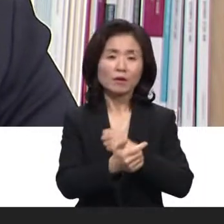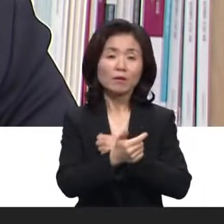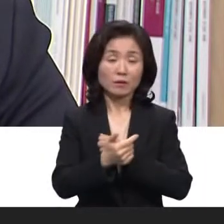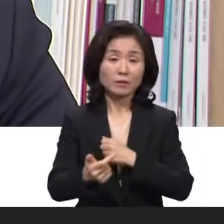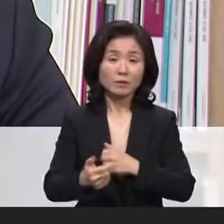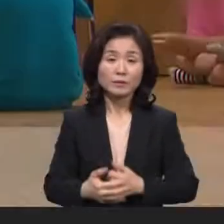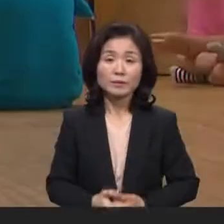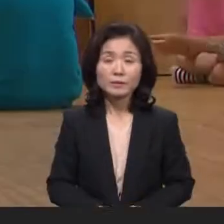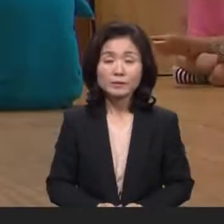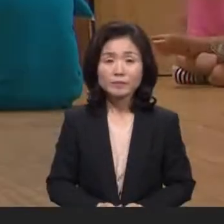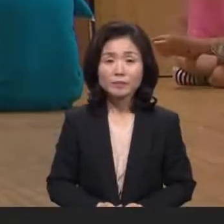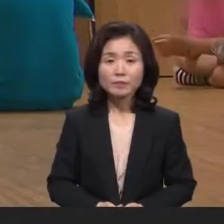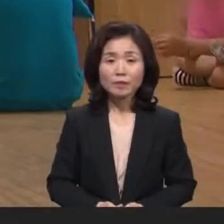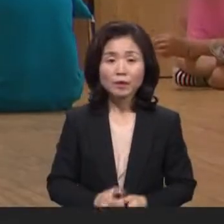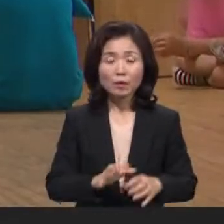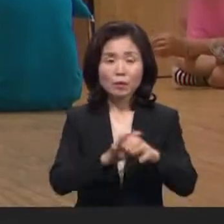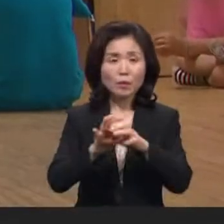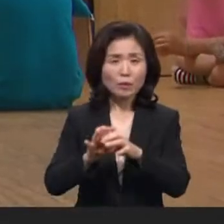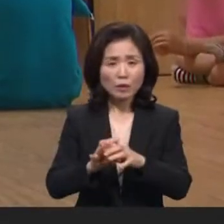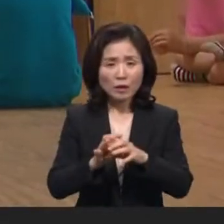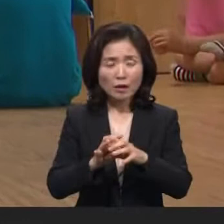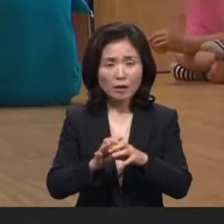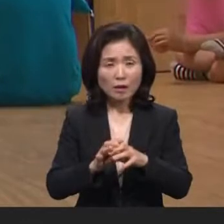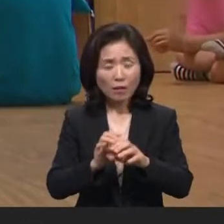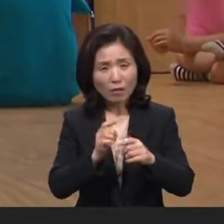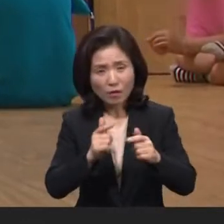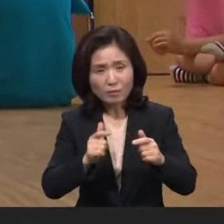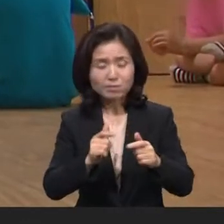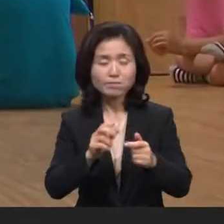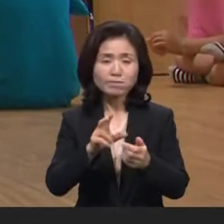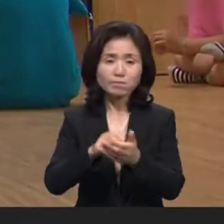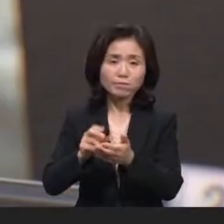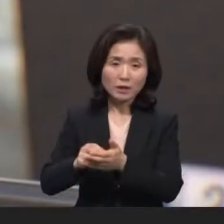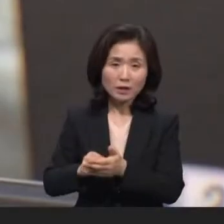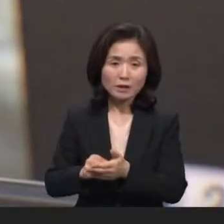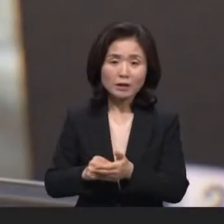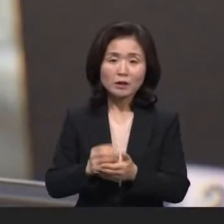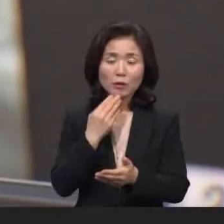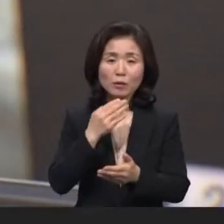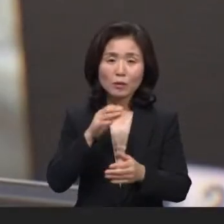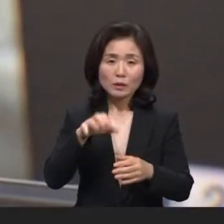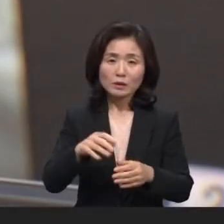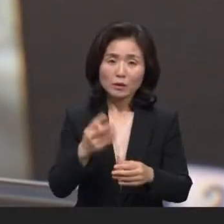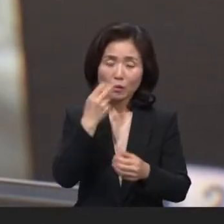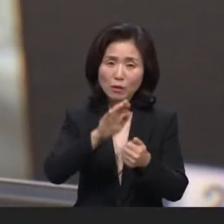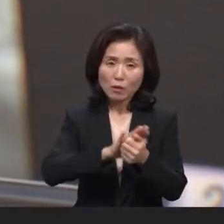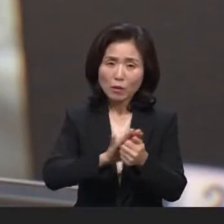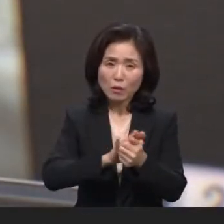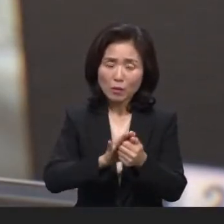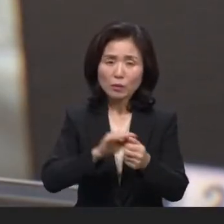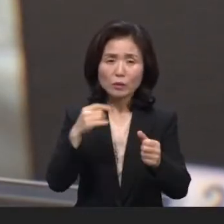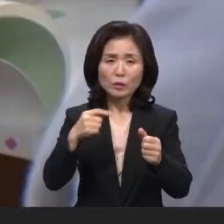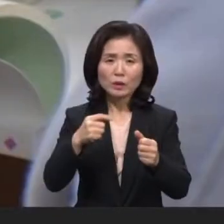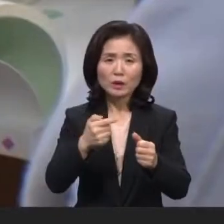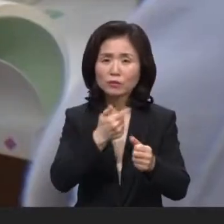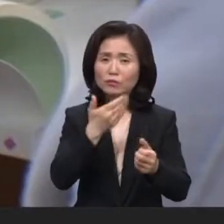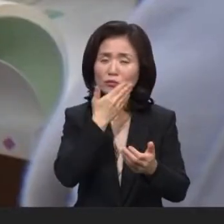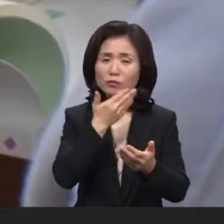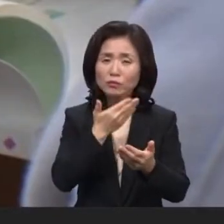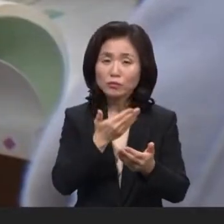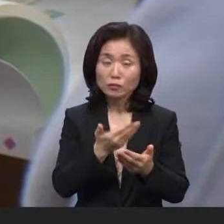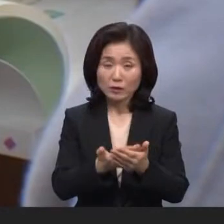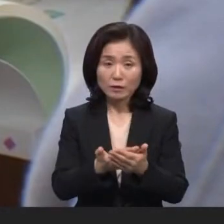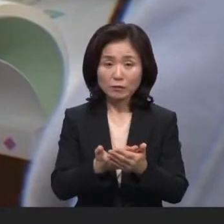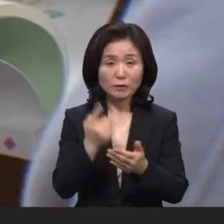미칩니다 코로나 후유증이 큰 서울 지역에선 동봉 공백과 교 육각 차가 어느 때보다 큰 화두로 떠오르고